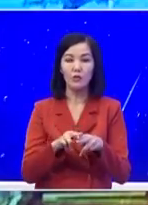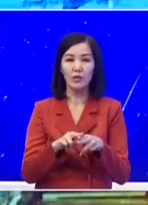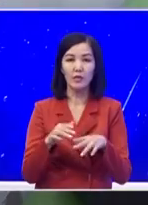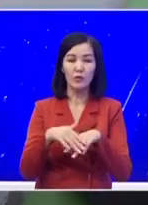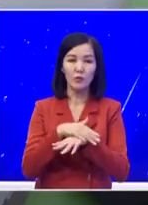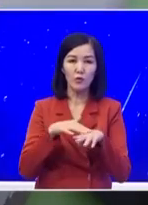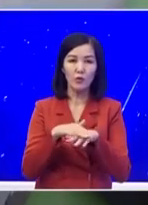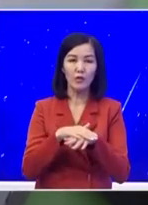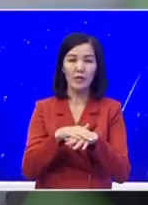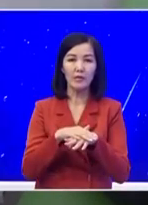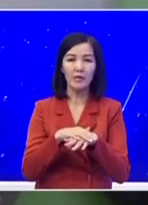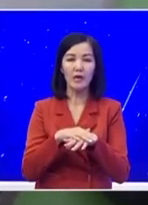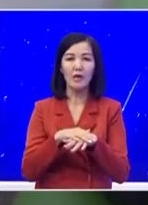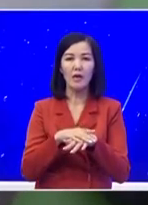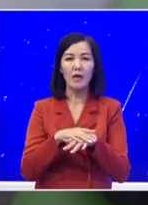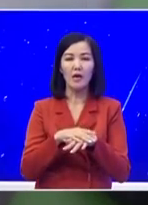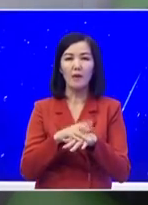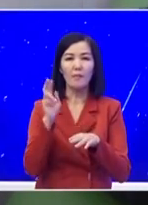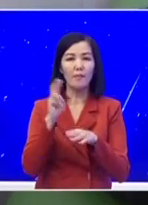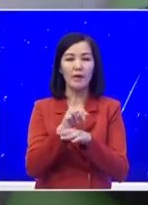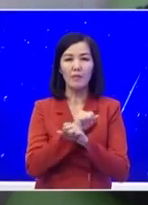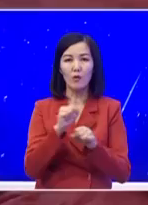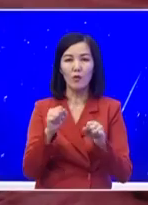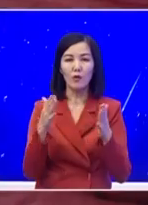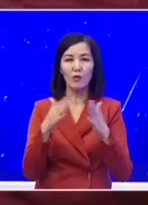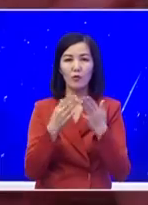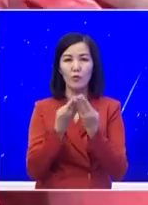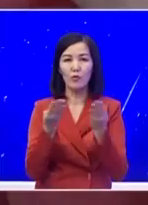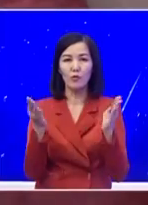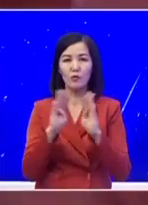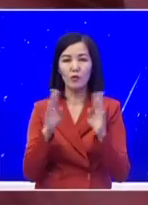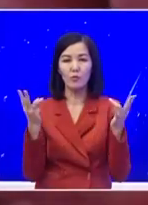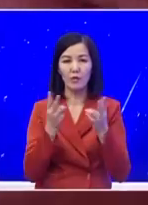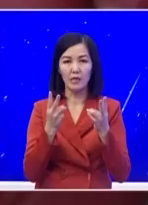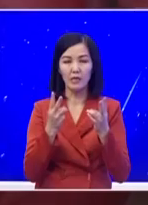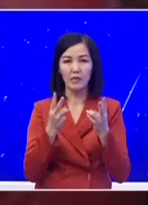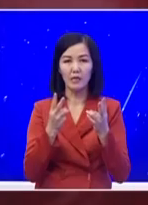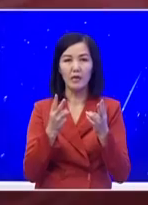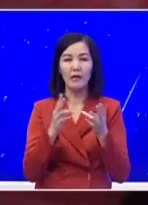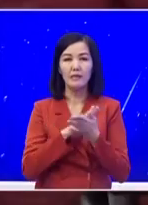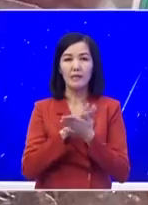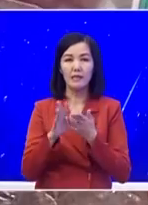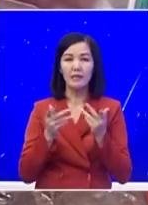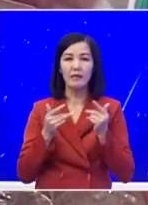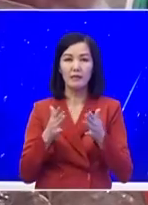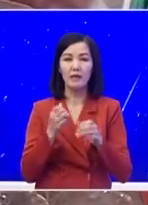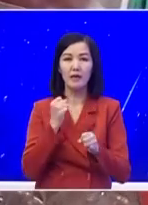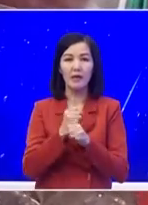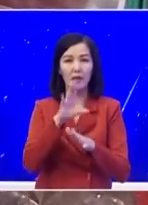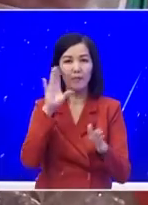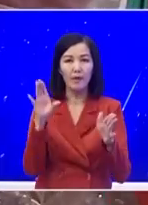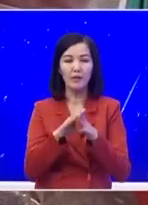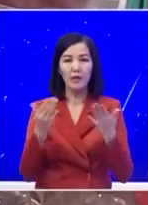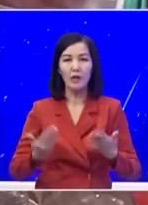олар тұрғындарды көпшілік орындарға бармауға, оқшалану үрдісіне мән беруге шақырады. Санитарлық талаптарды қатаң ұстануды,